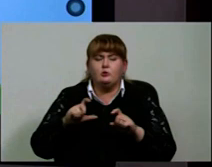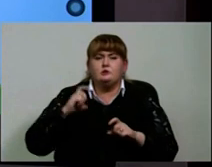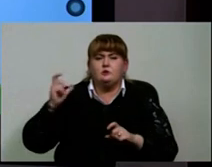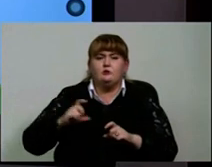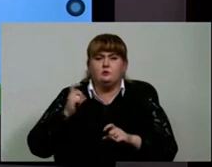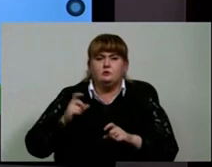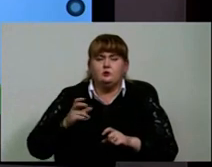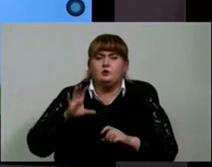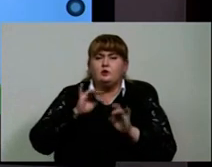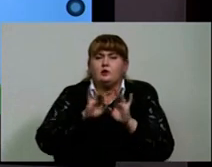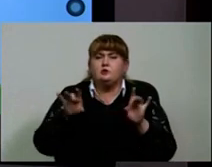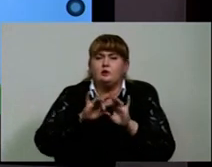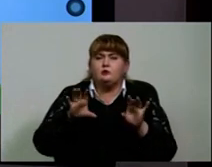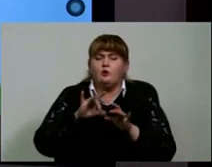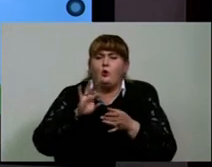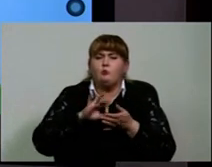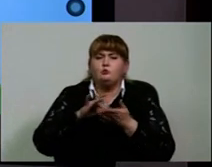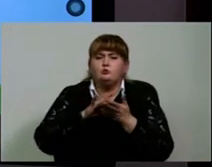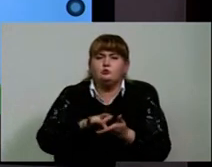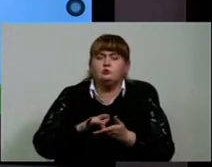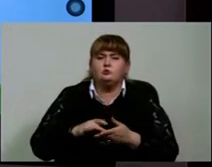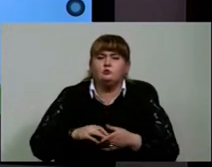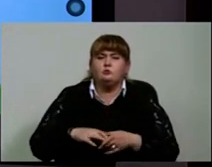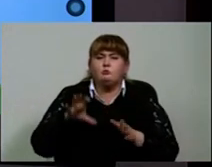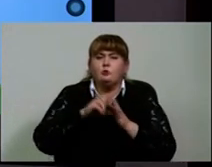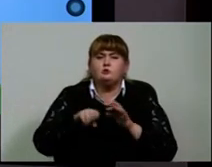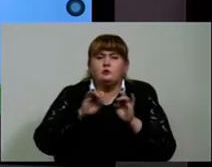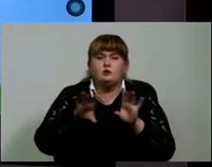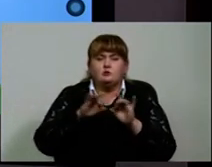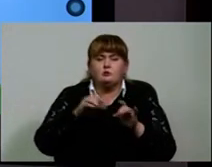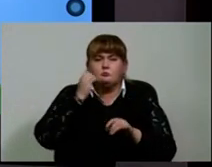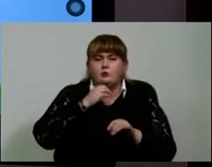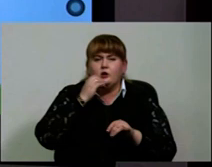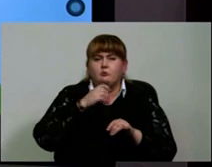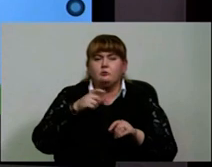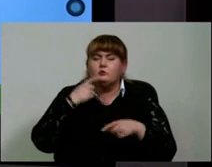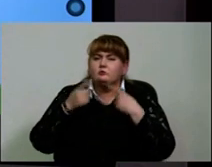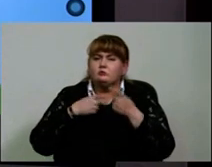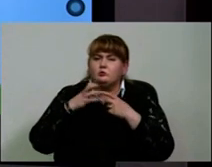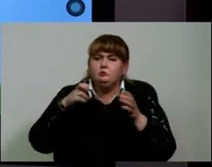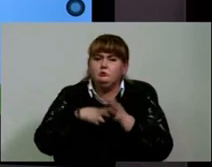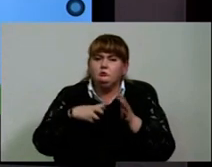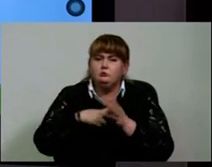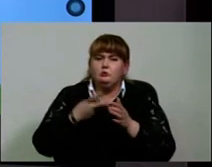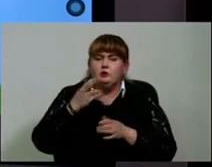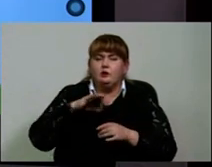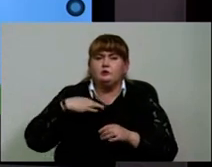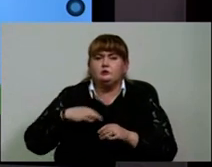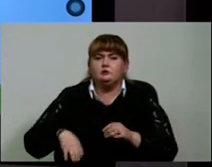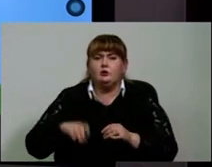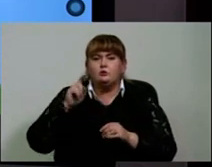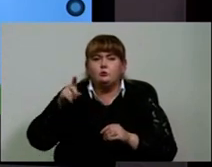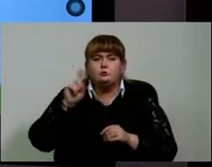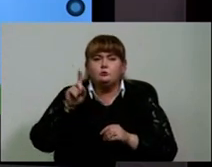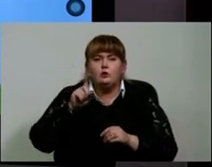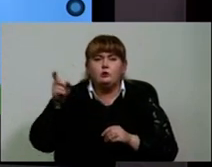и рассказывает о предстоящем путешествии. После рассказа бабка диктует Шурке письмо для сына о том, что